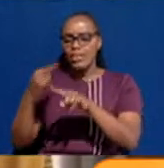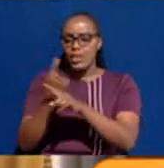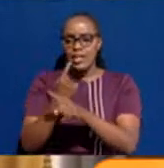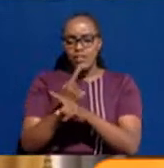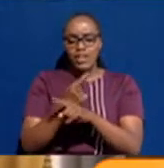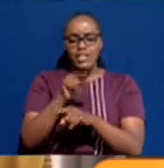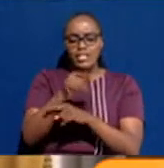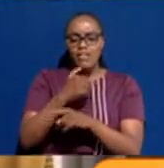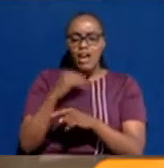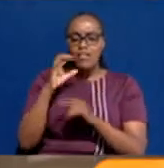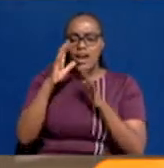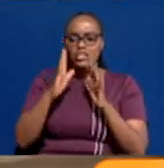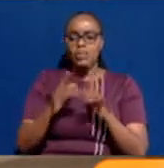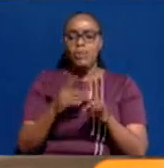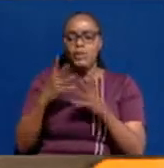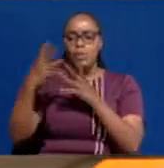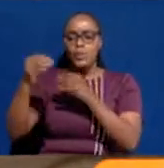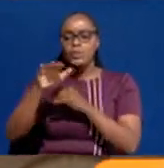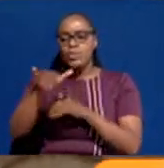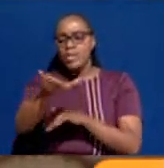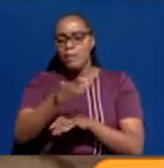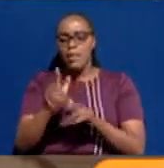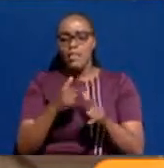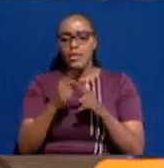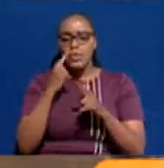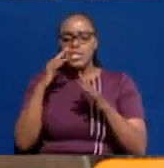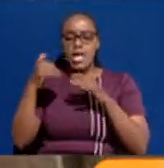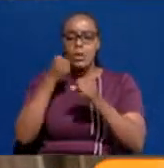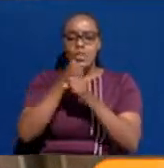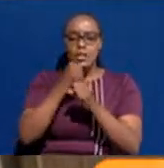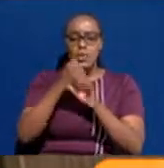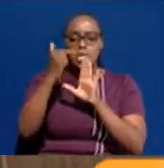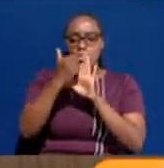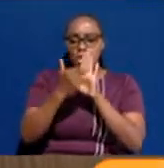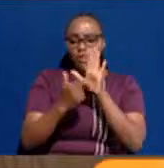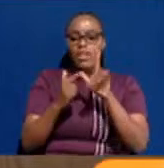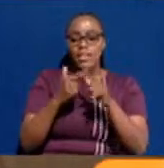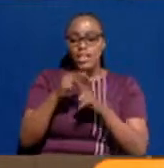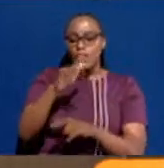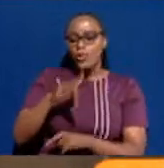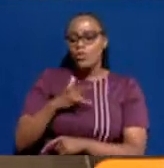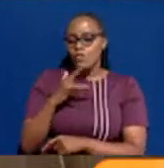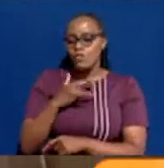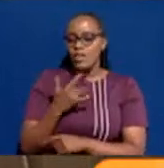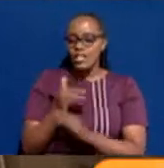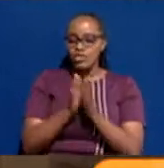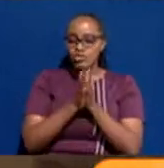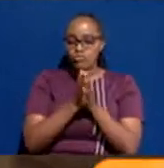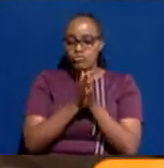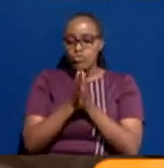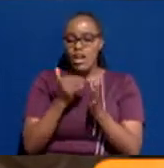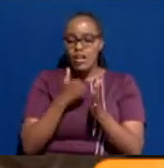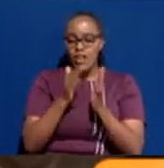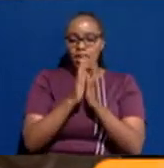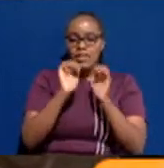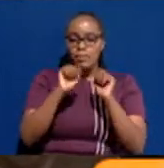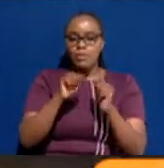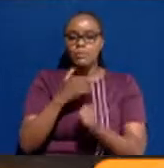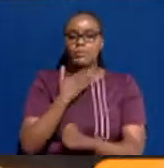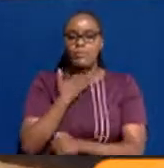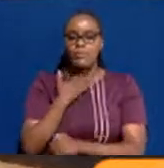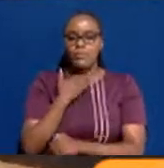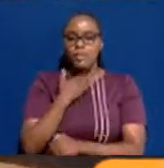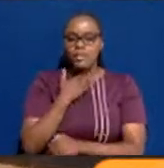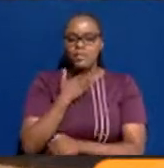na wateja, unaenda kwa site zao, unaona vile wanafanya, unasikia unamotisha sana, unaweza taka hata wewe